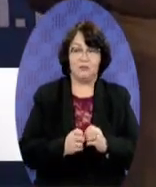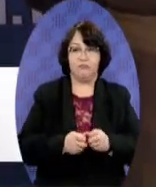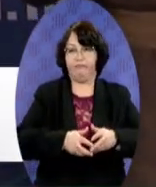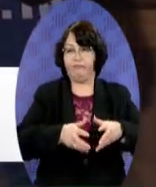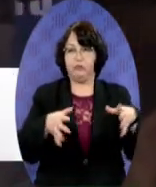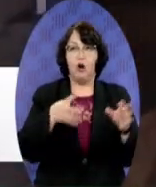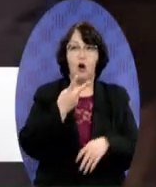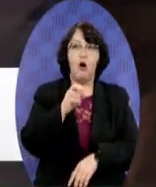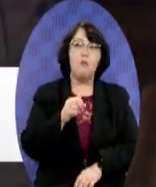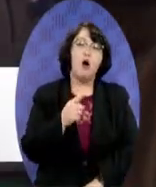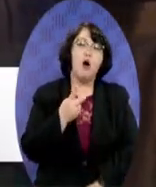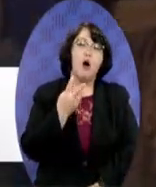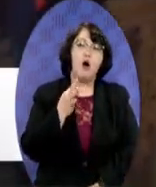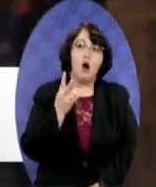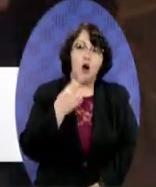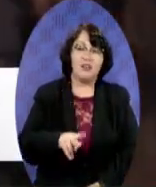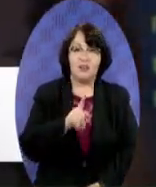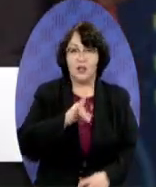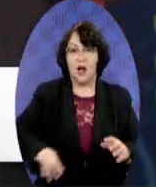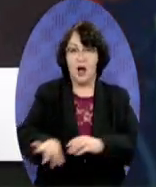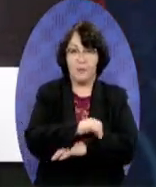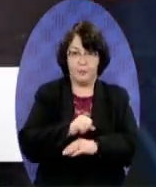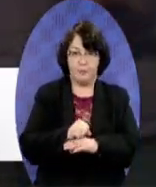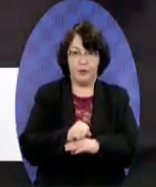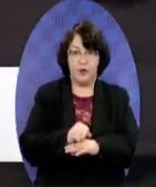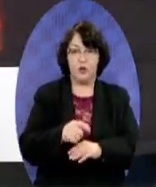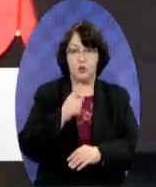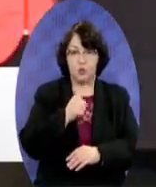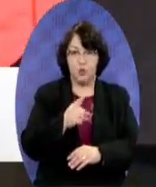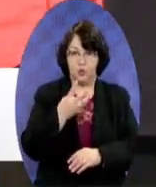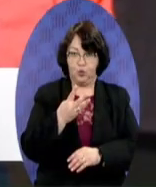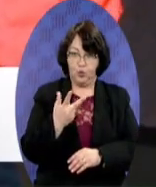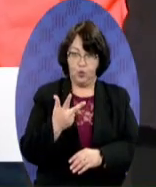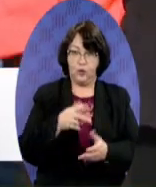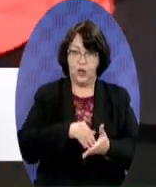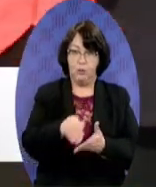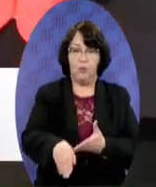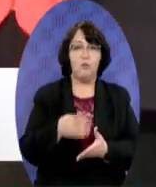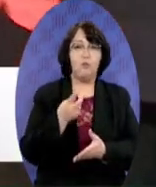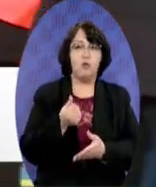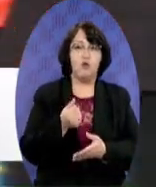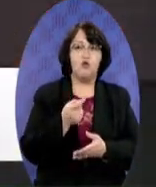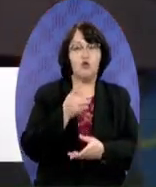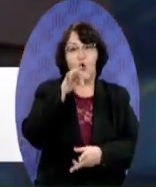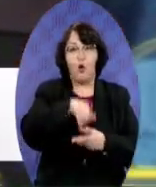За 2020 онд Хинтэй аймгийн хэмжээнд нийт 143 тэрбум төгрөгийн